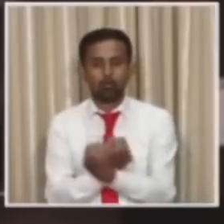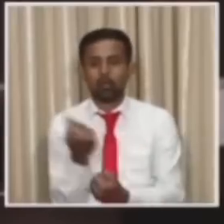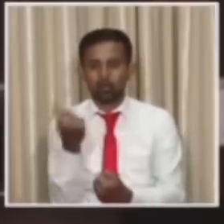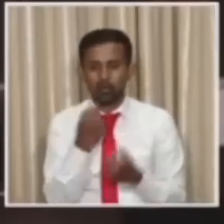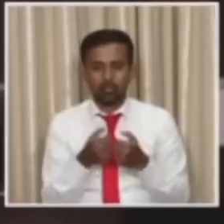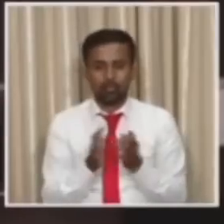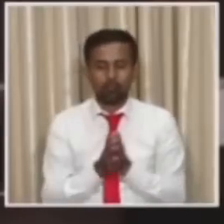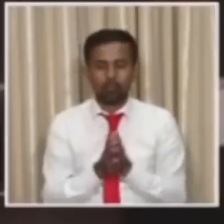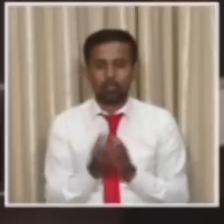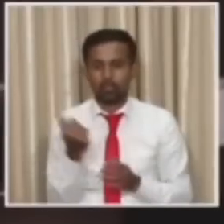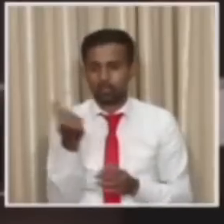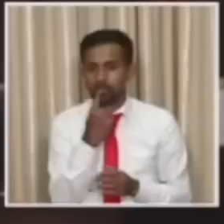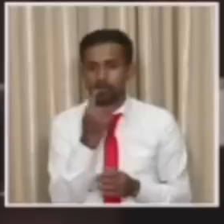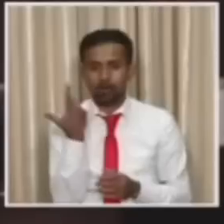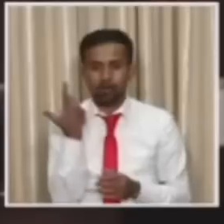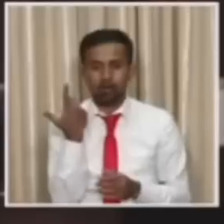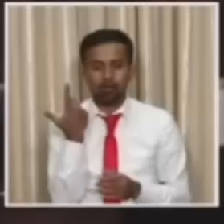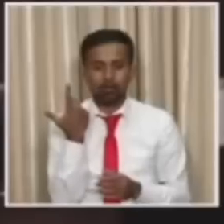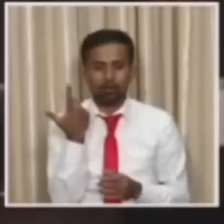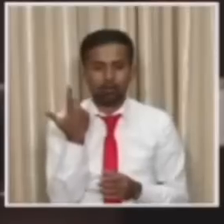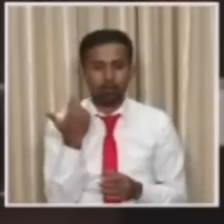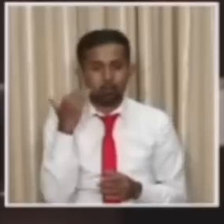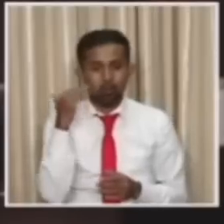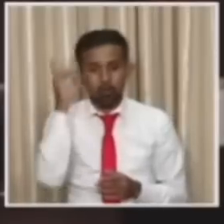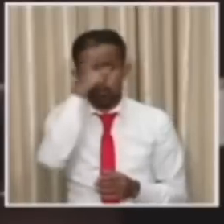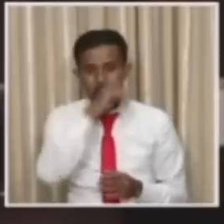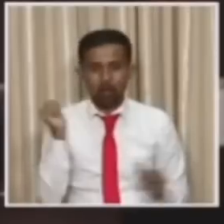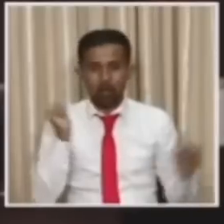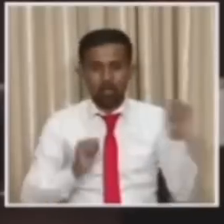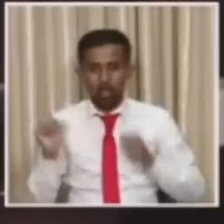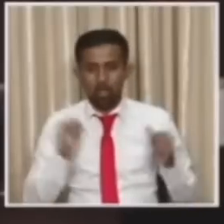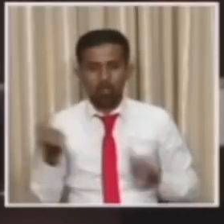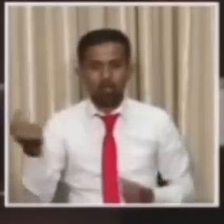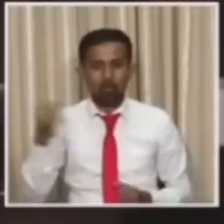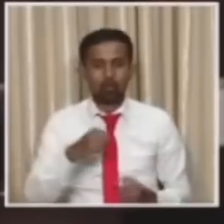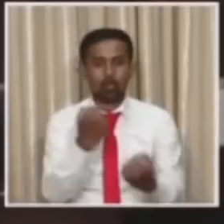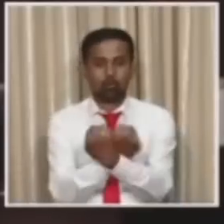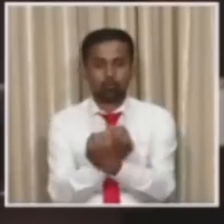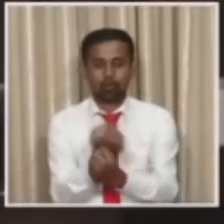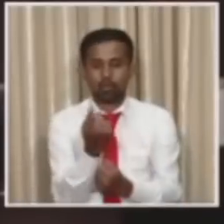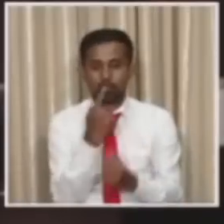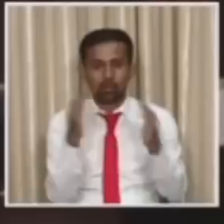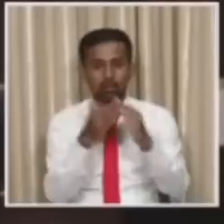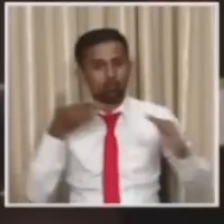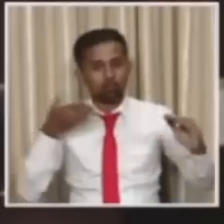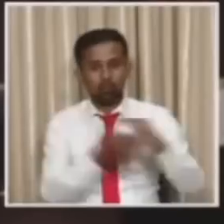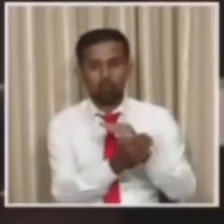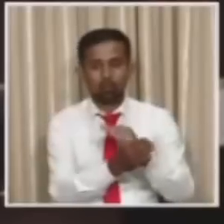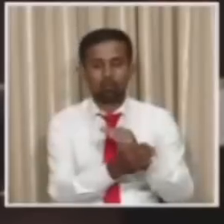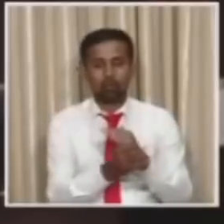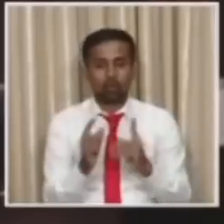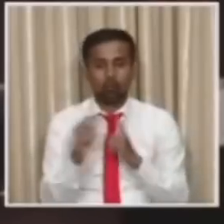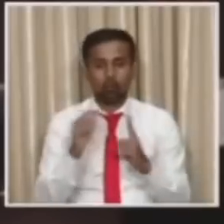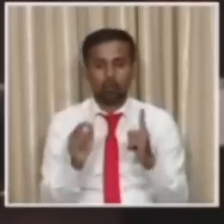இல்லாமல் வெள்ள சிவில் அவுட்ஃபிட்லேயே வந்து தாங்கள் போலீஸ் என்று சொல்லி வீடுகளுக்குள்ள போடுறது இது பாராளுமன்ற உறுப்பினருக்கே இந்த நிலைமை